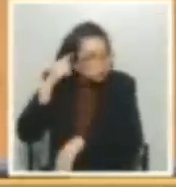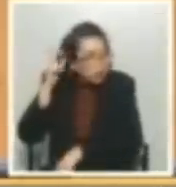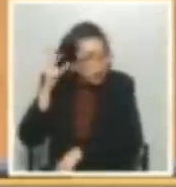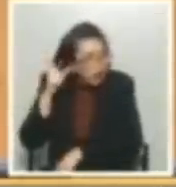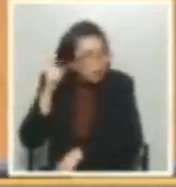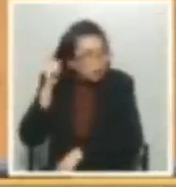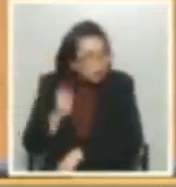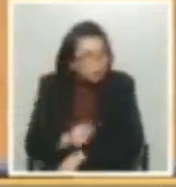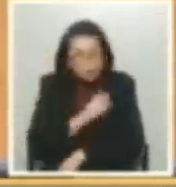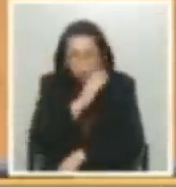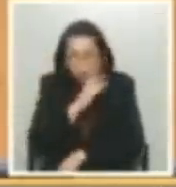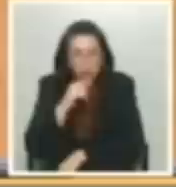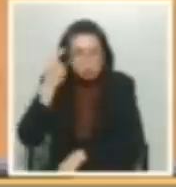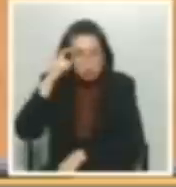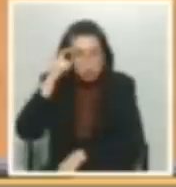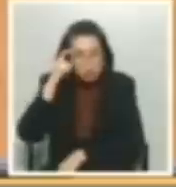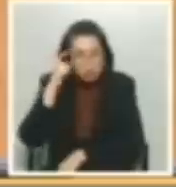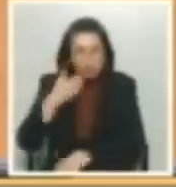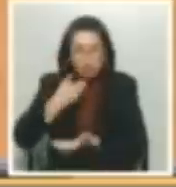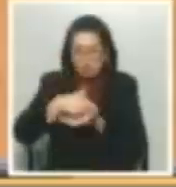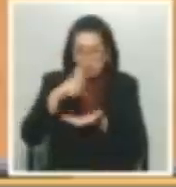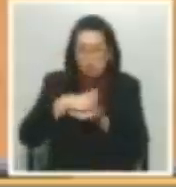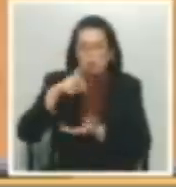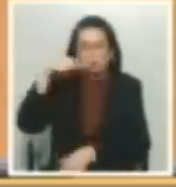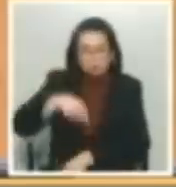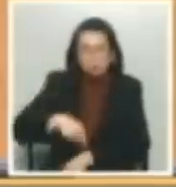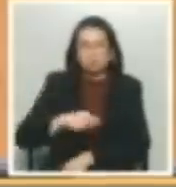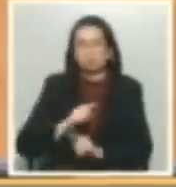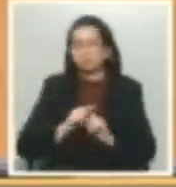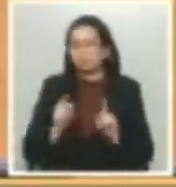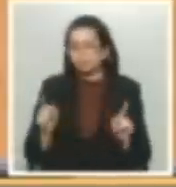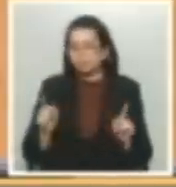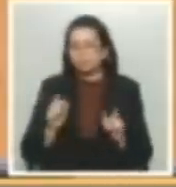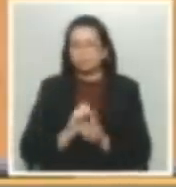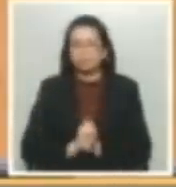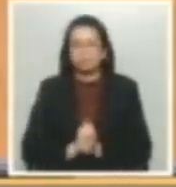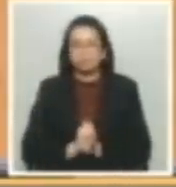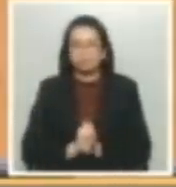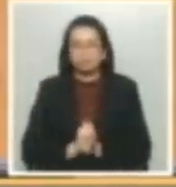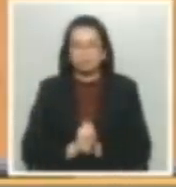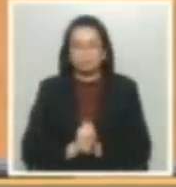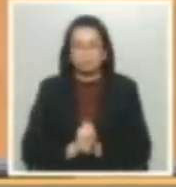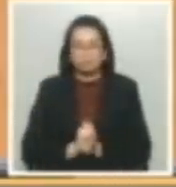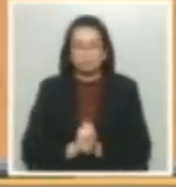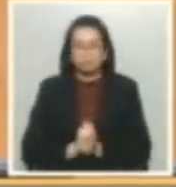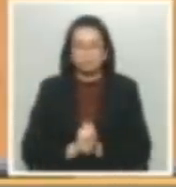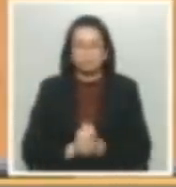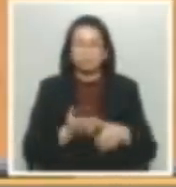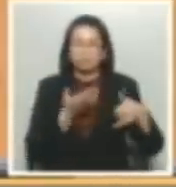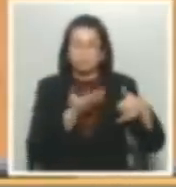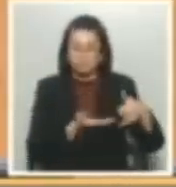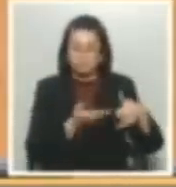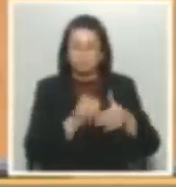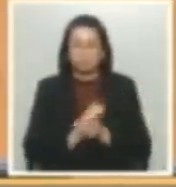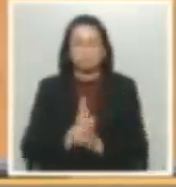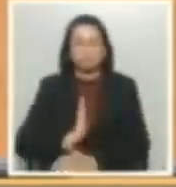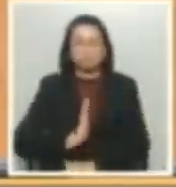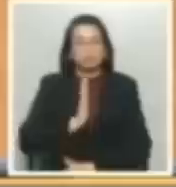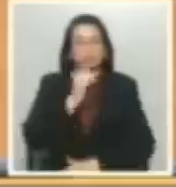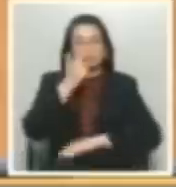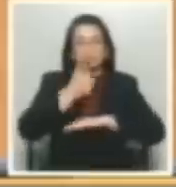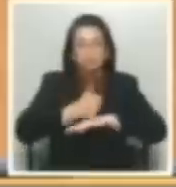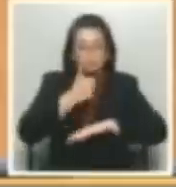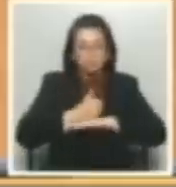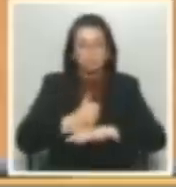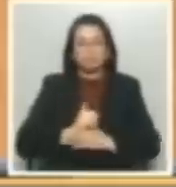พิสูจน์ข้อเท็จจริงมากล่าวในสภาแห่งนี้นะครับท่านนวัตก็เป็นผู้อาวุโสใน